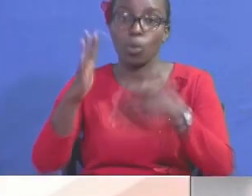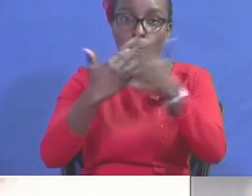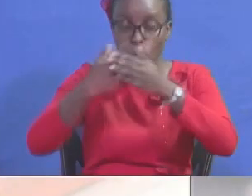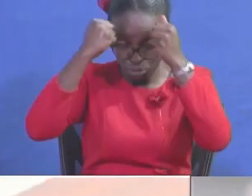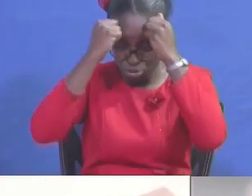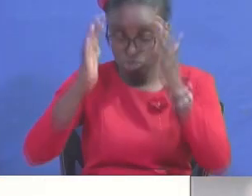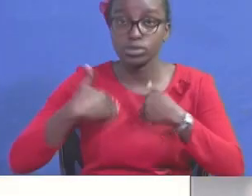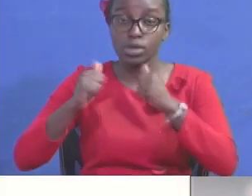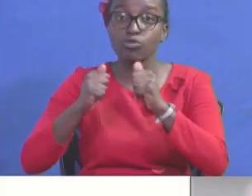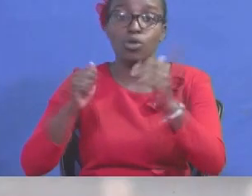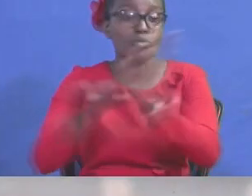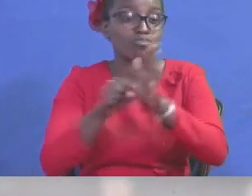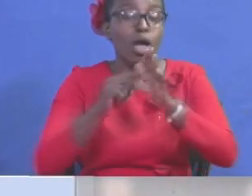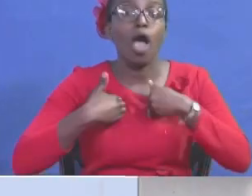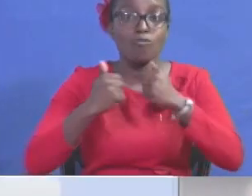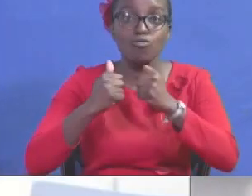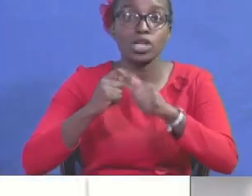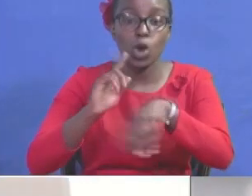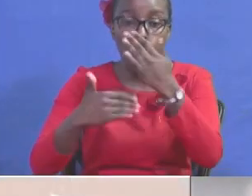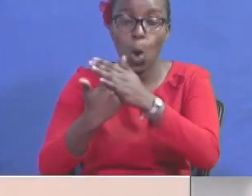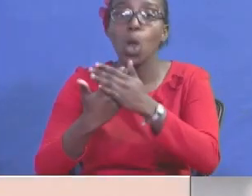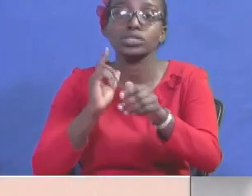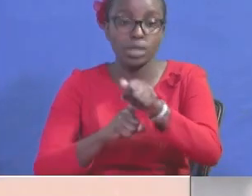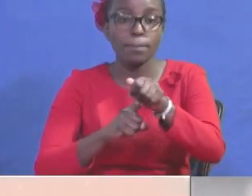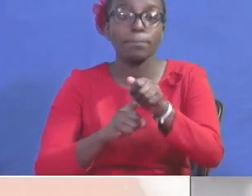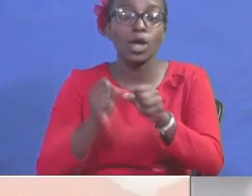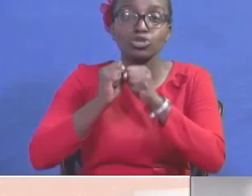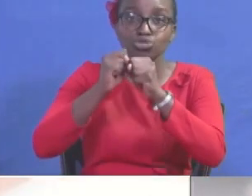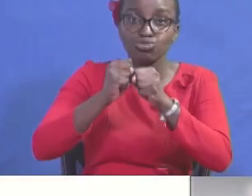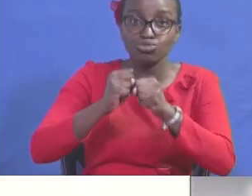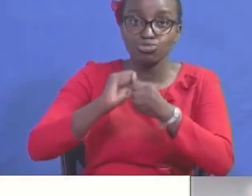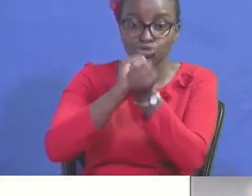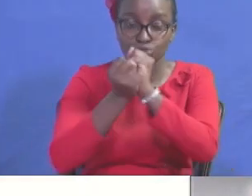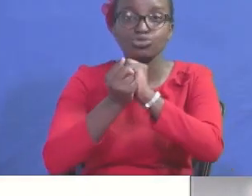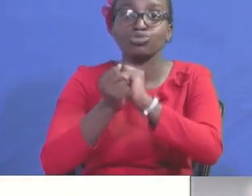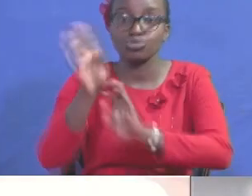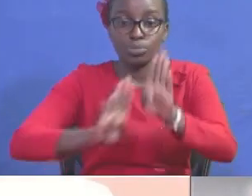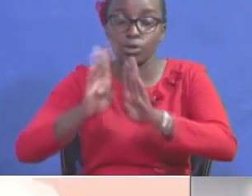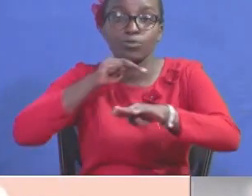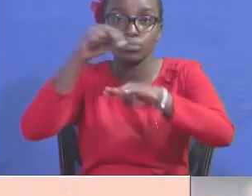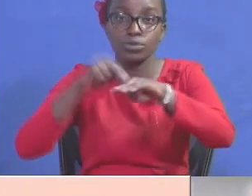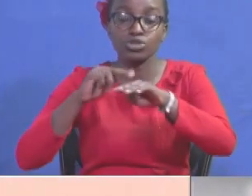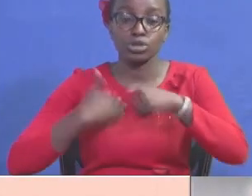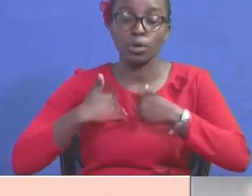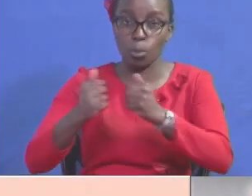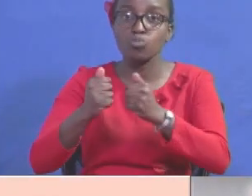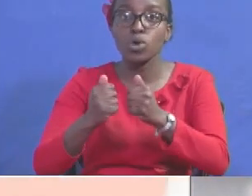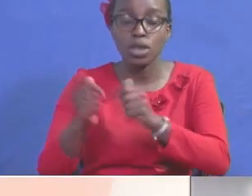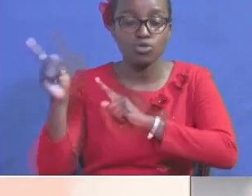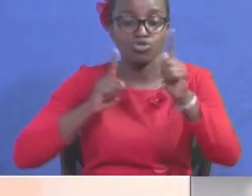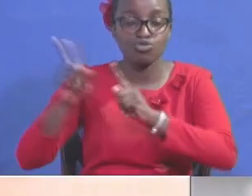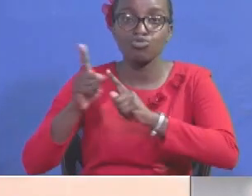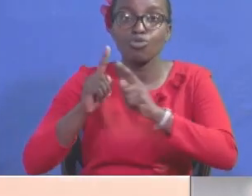kushiriki kikamilifu katika hatua za kukabiliana na mabadiliko ya tabia nchi. Wakati mradi huu unahitimisha safari yake ya miaka